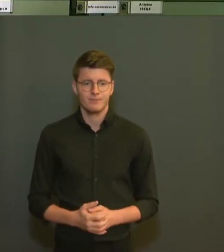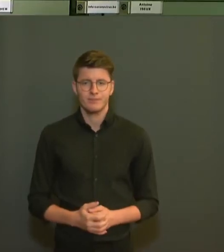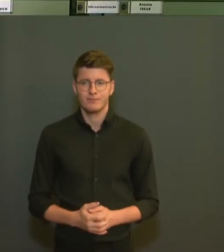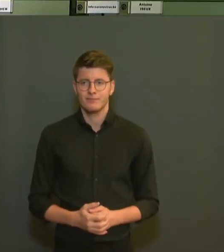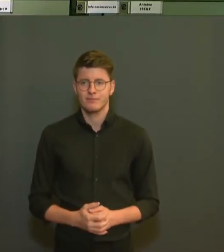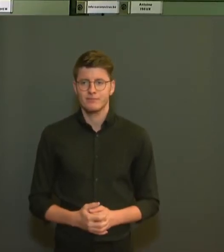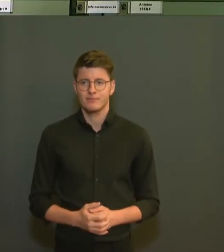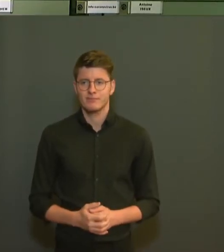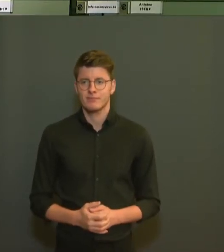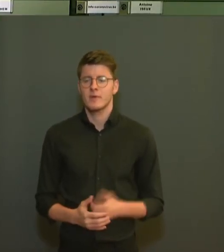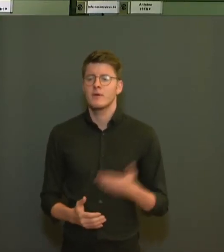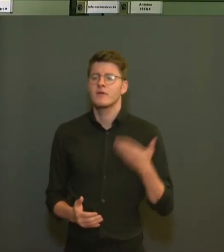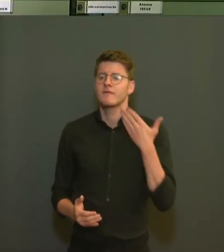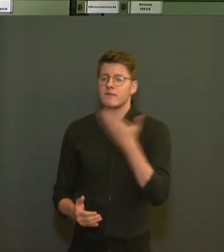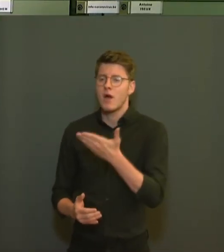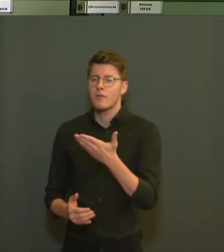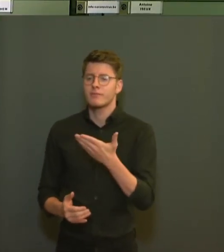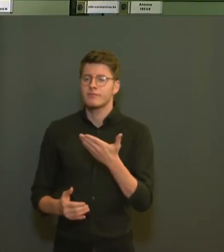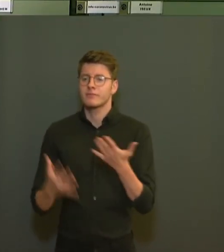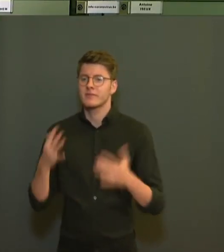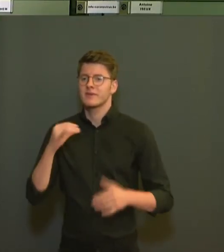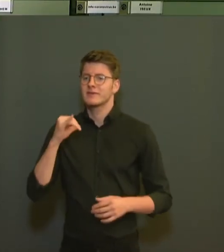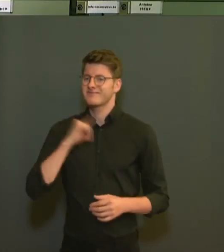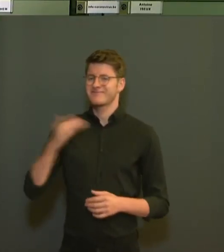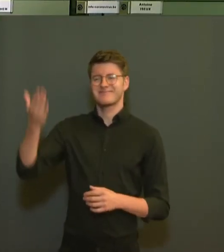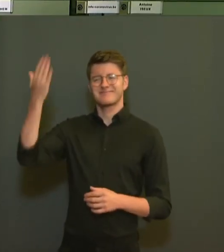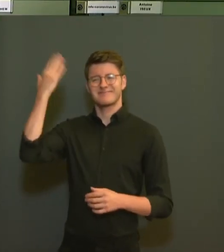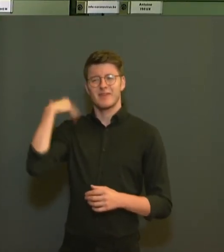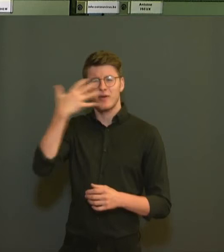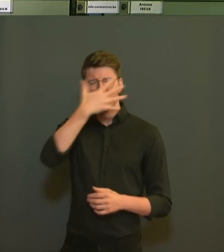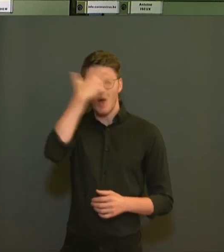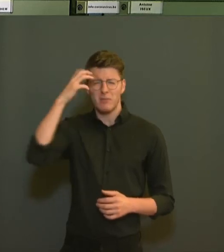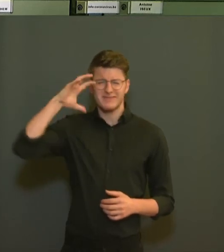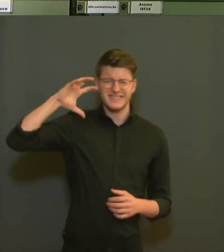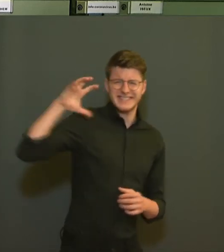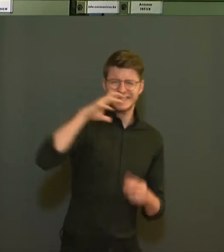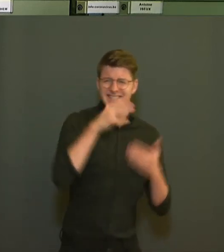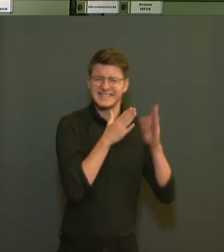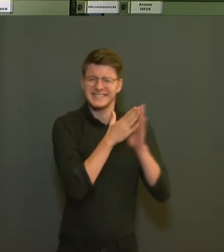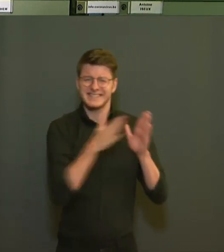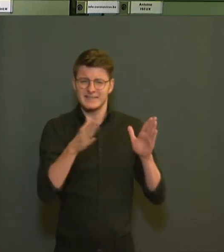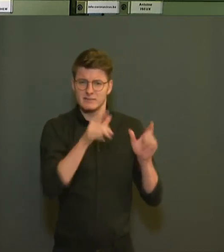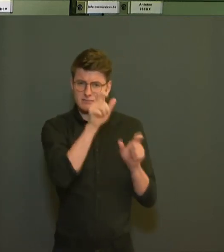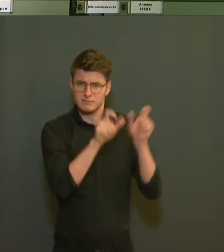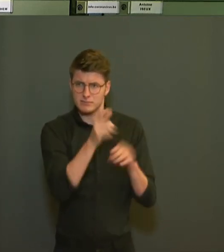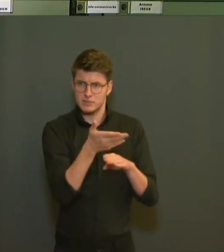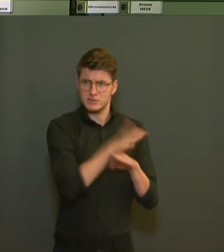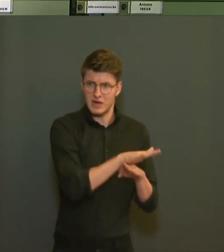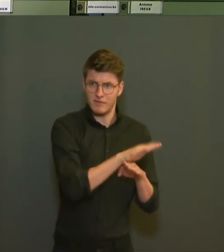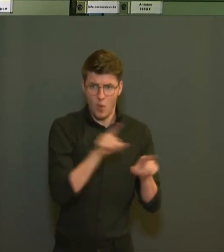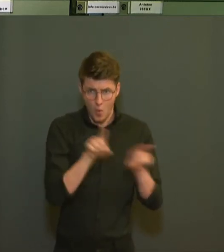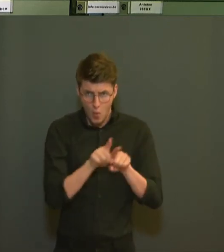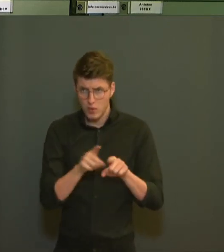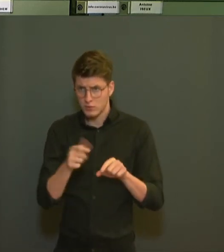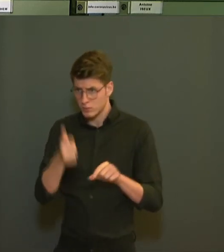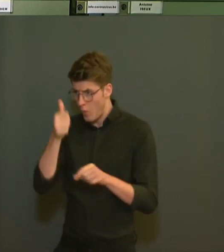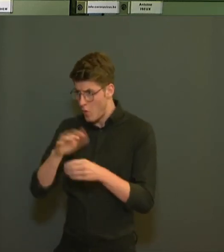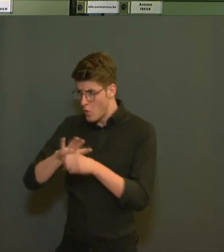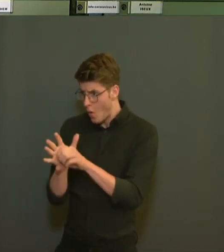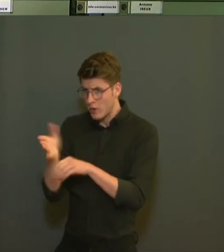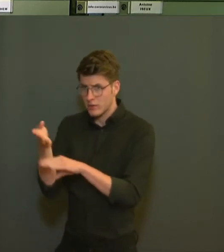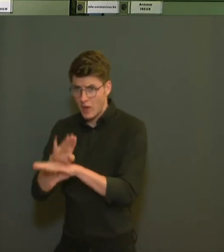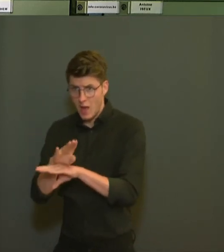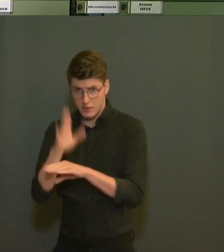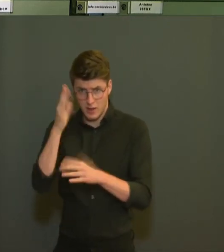Hoe worden sterfgevallen door hittegolven bepaald? Worden ze onderscheiden van COVID-19-sterfgevallen? Of zijn er doden als gevolg van